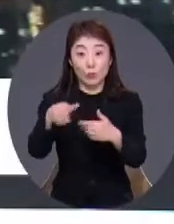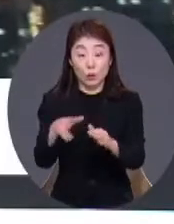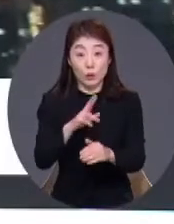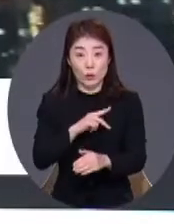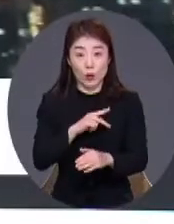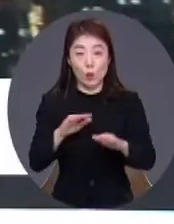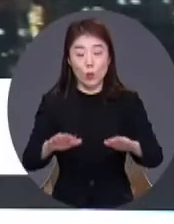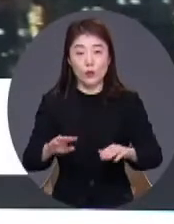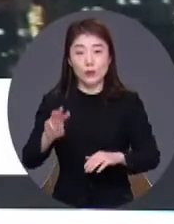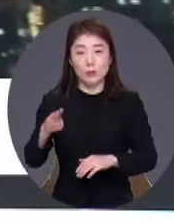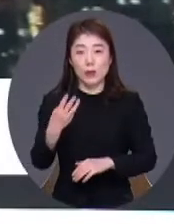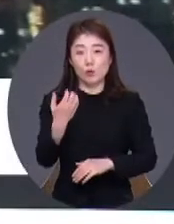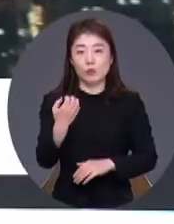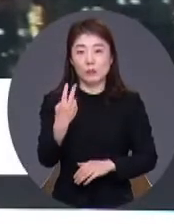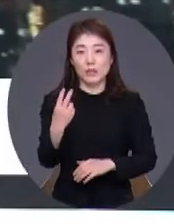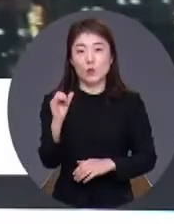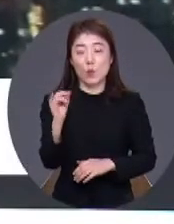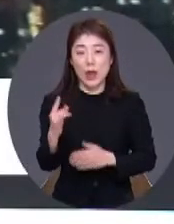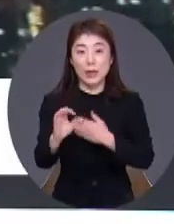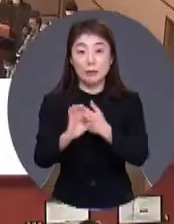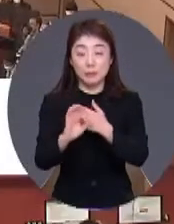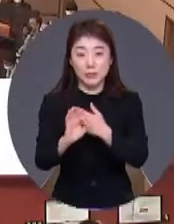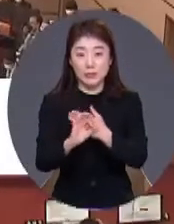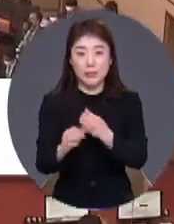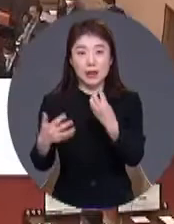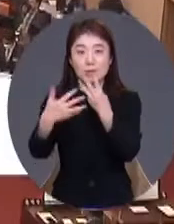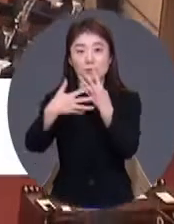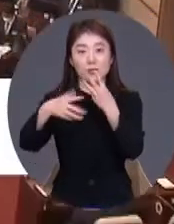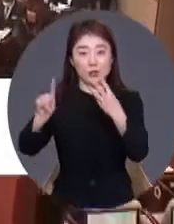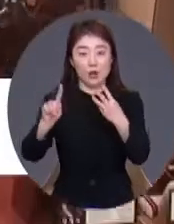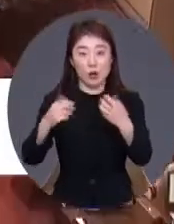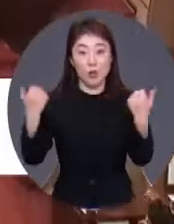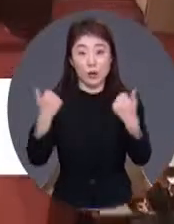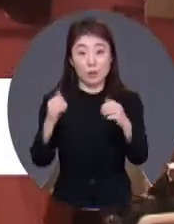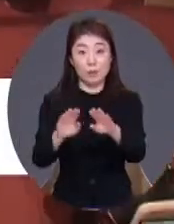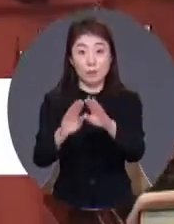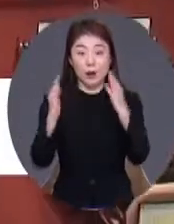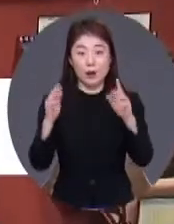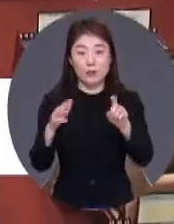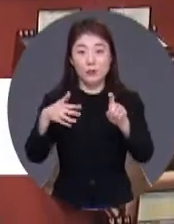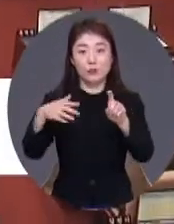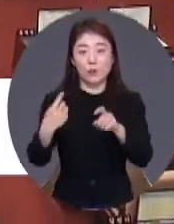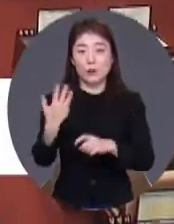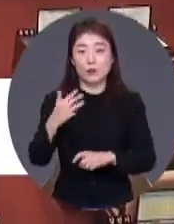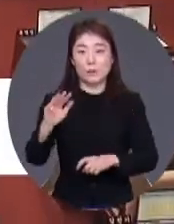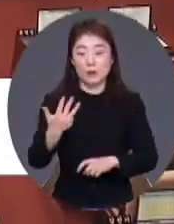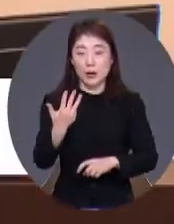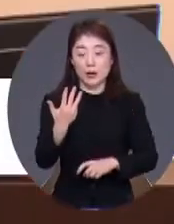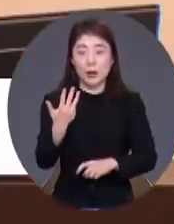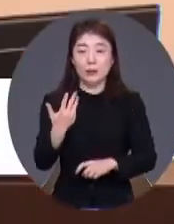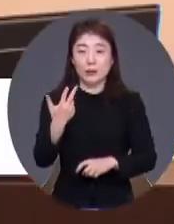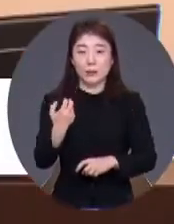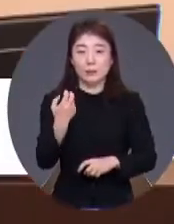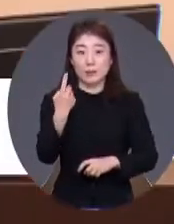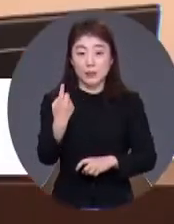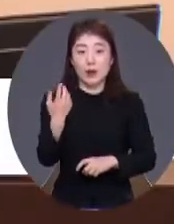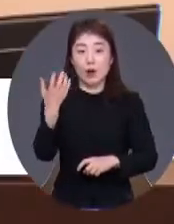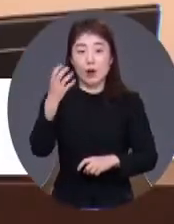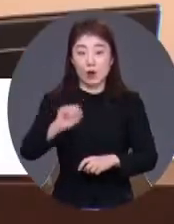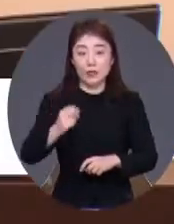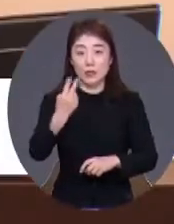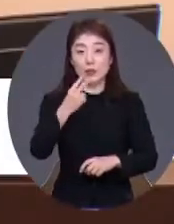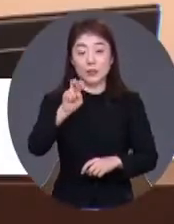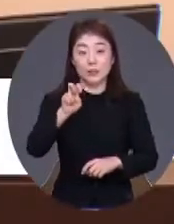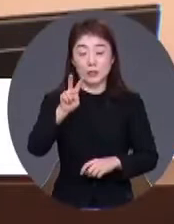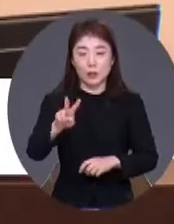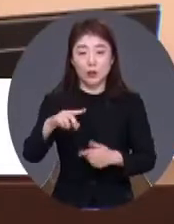경남도의회가 오늘 제392회 임시회 제3차 본회의를 열고 11조 8,831억 원 규모의